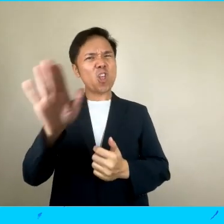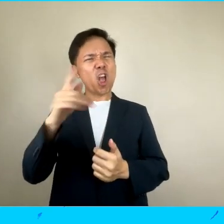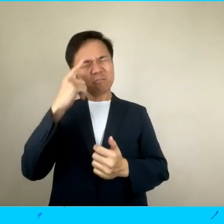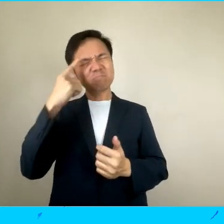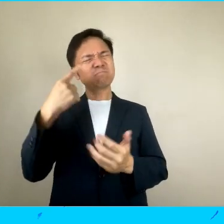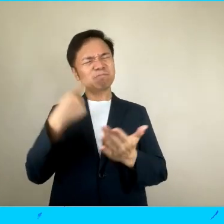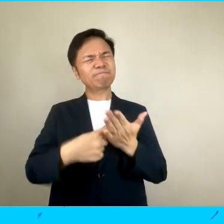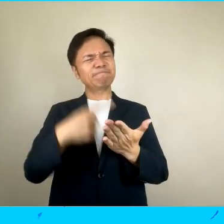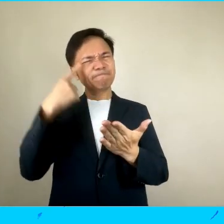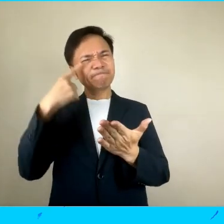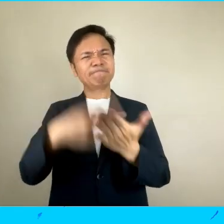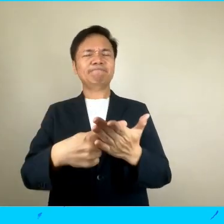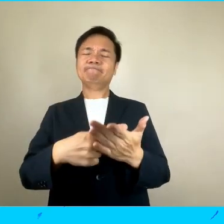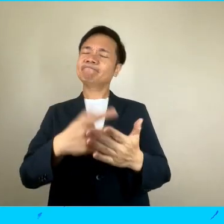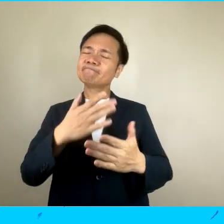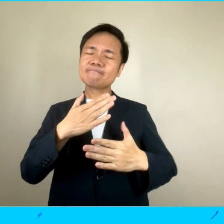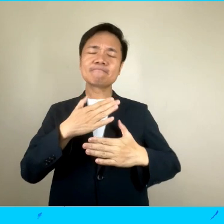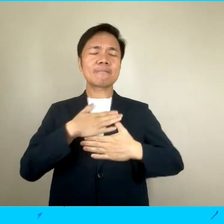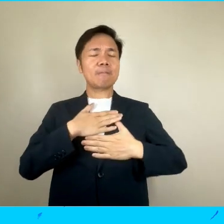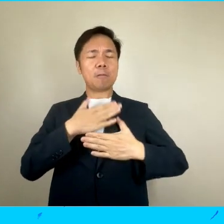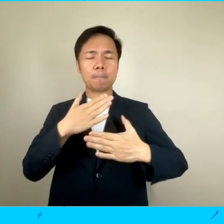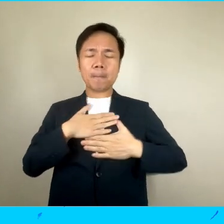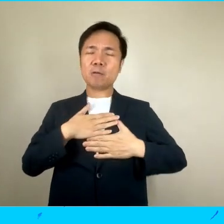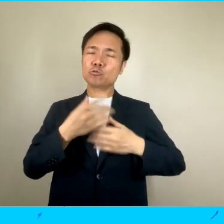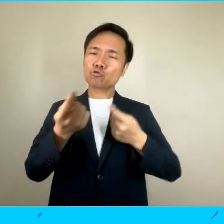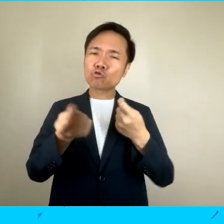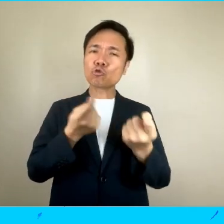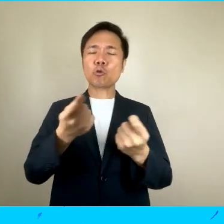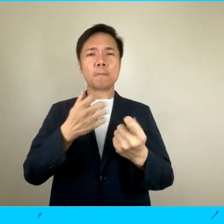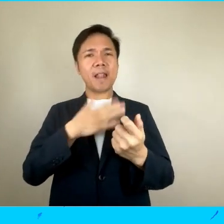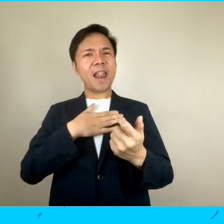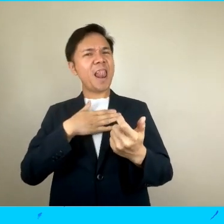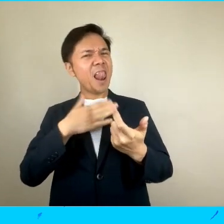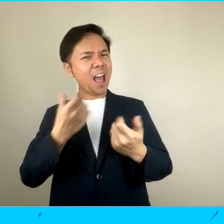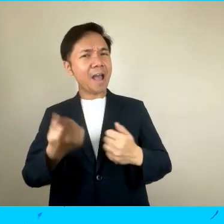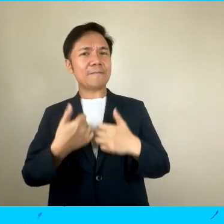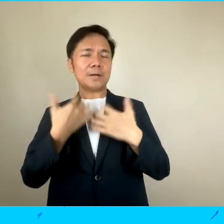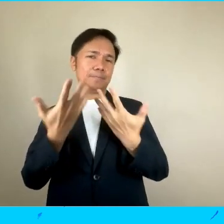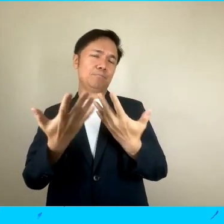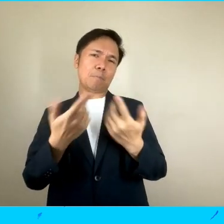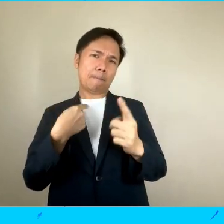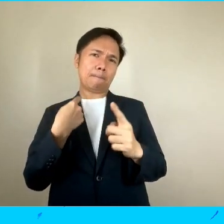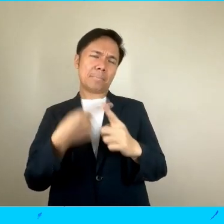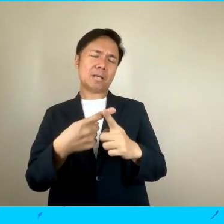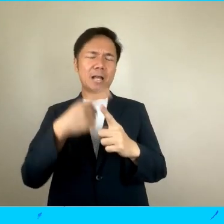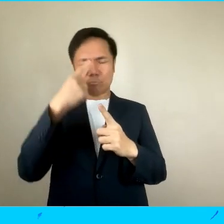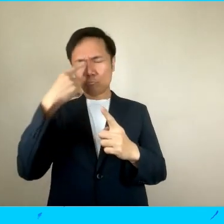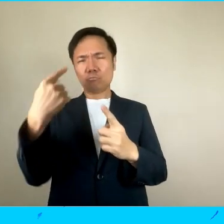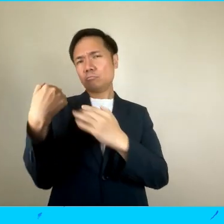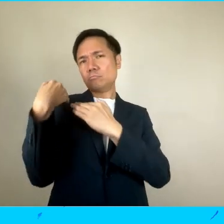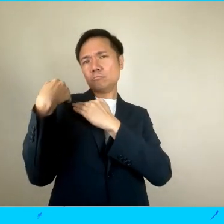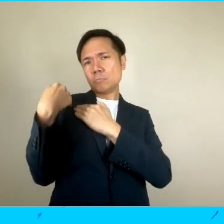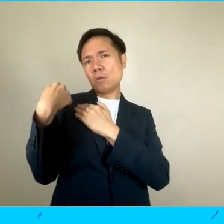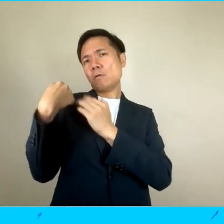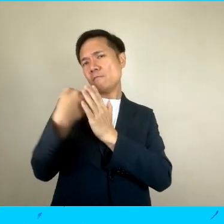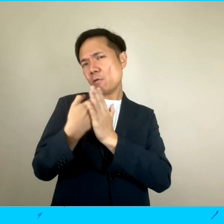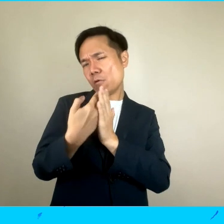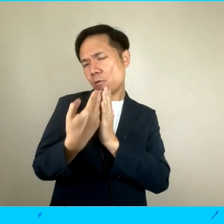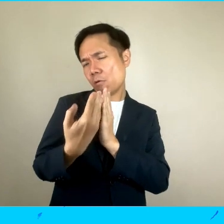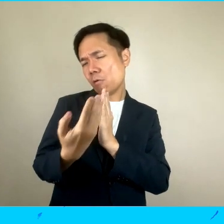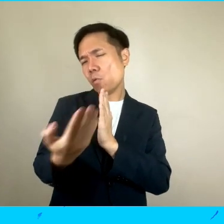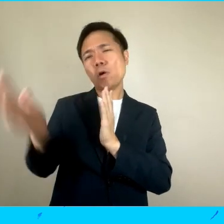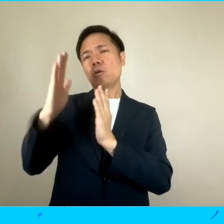capacité qui est centrée sur les initiatives de parvenir donc à présenter